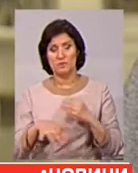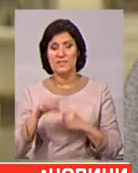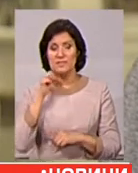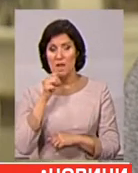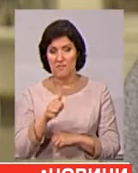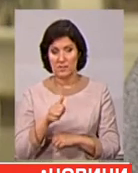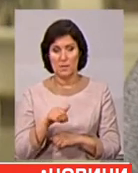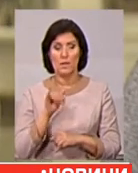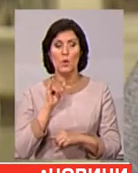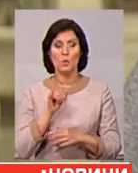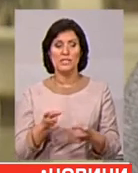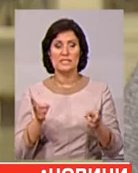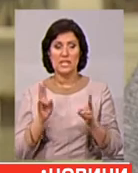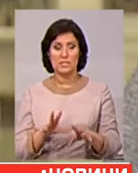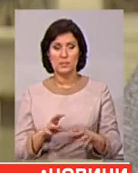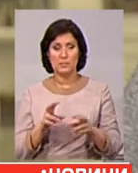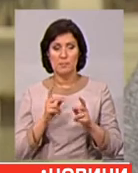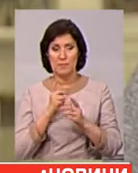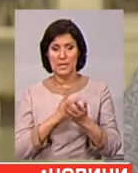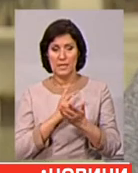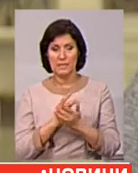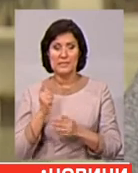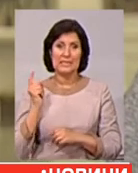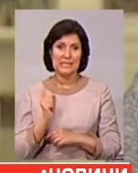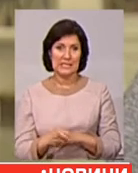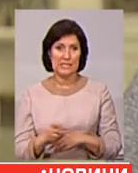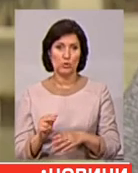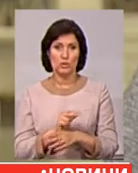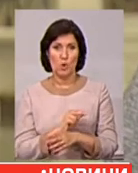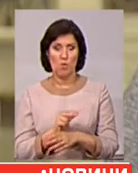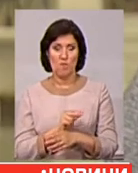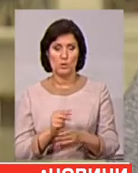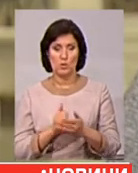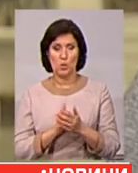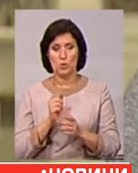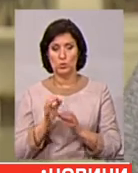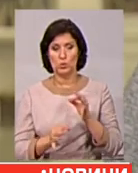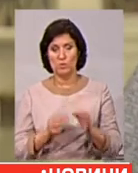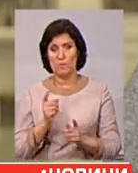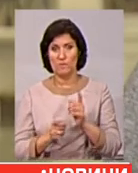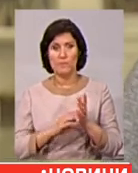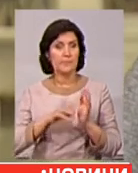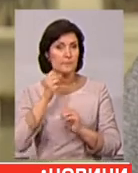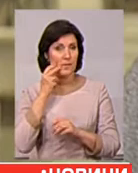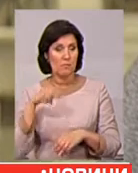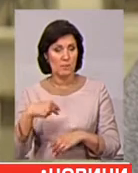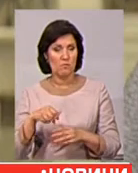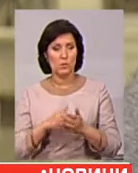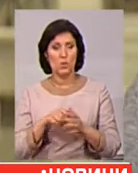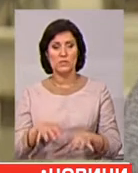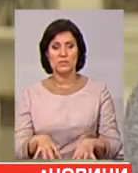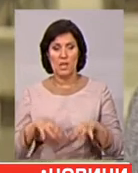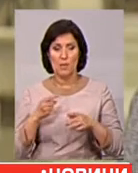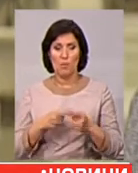завтра. В них залишилося переглянути 1000 зауважень до судової реформи. Після обідньої перерви до сесійної